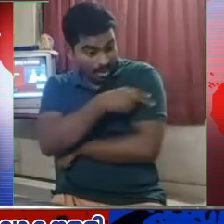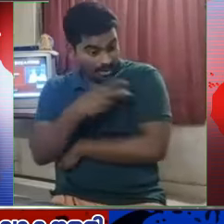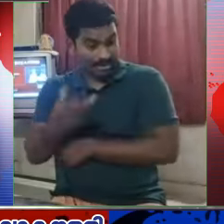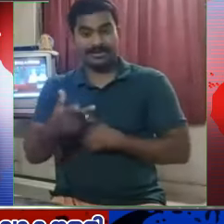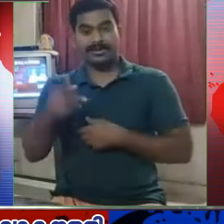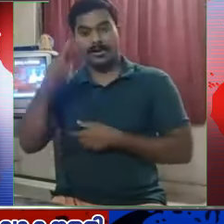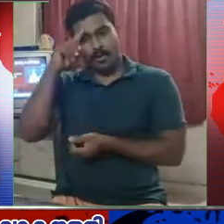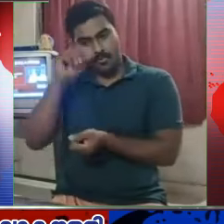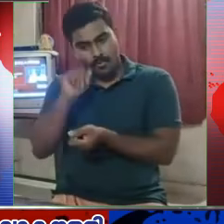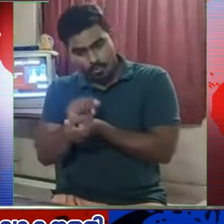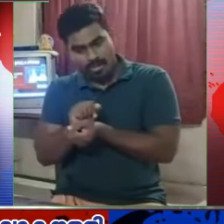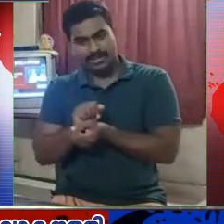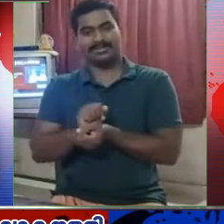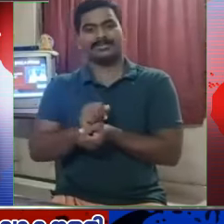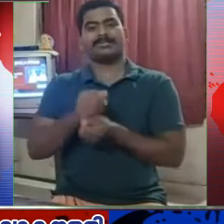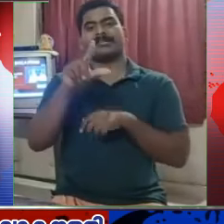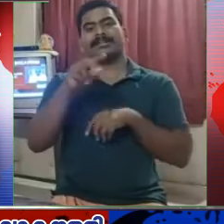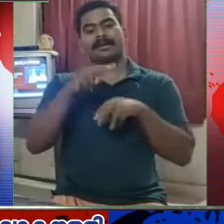വ്യാപകമാക്കണം,